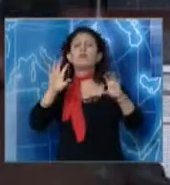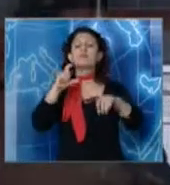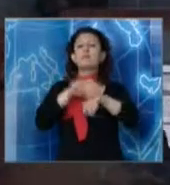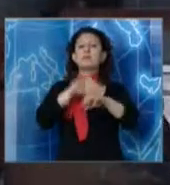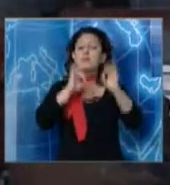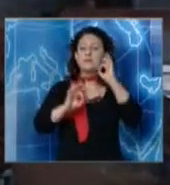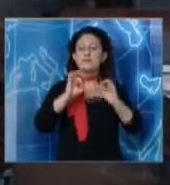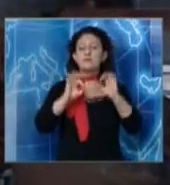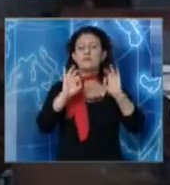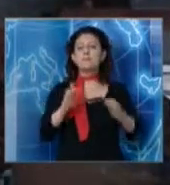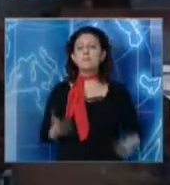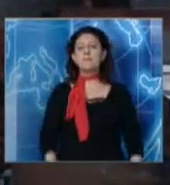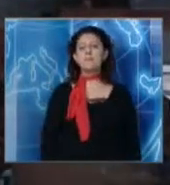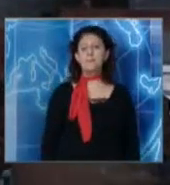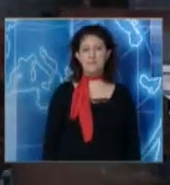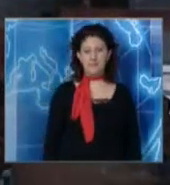bekliyor.